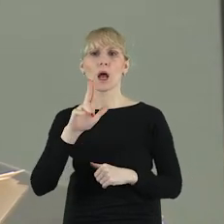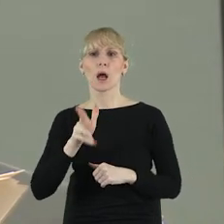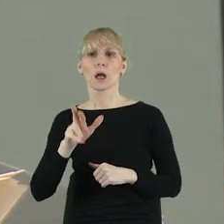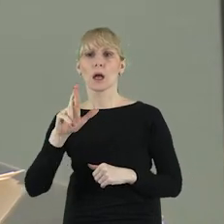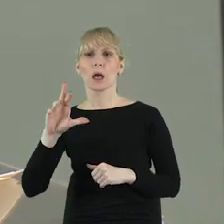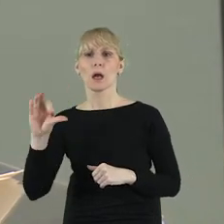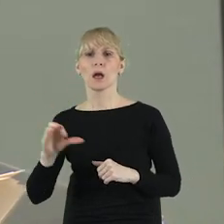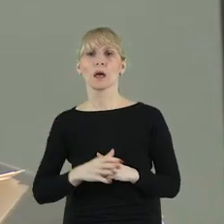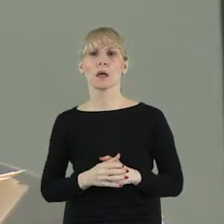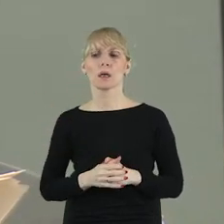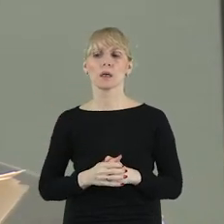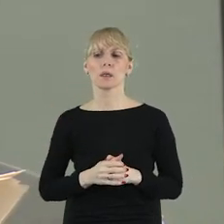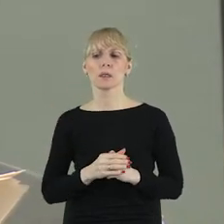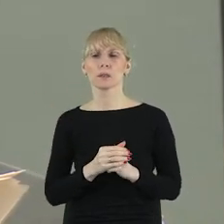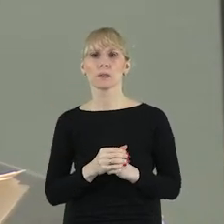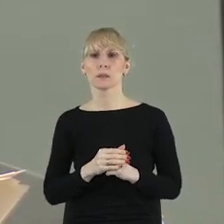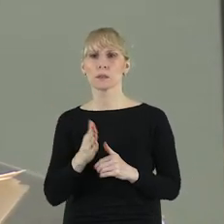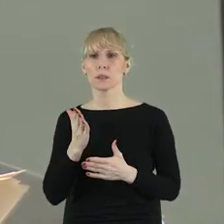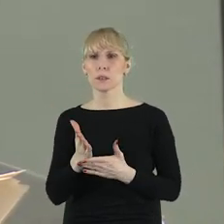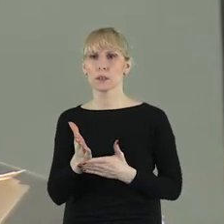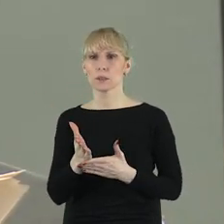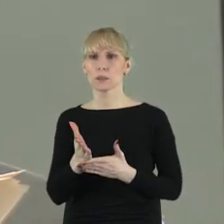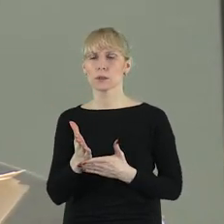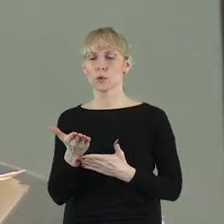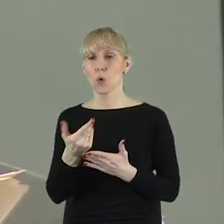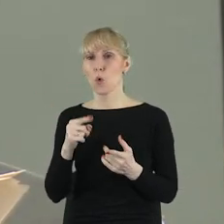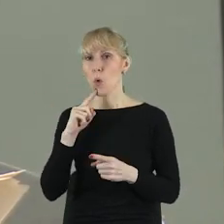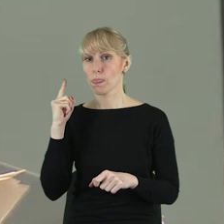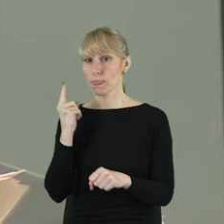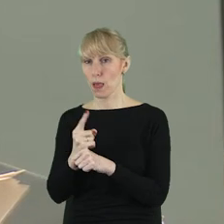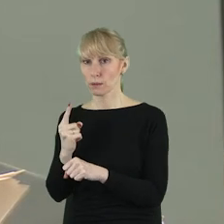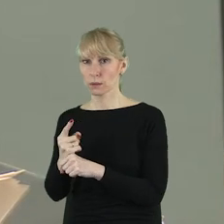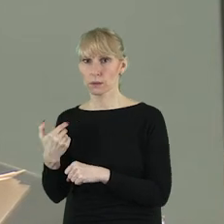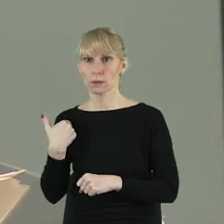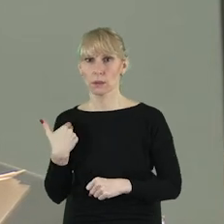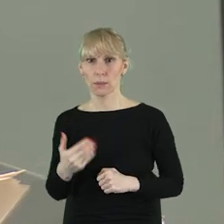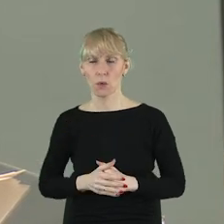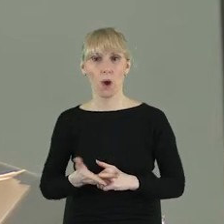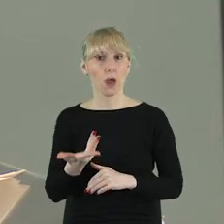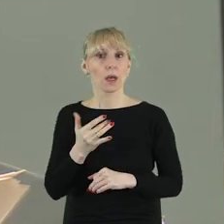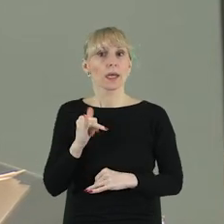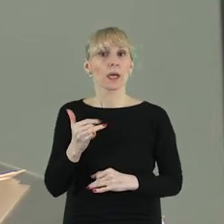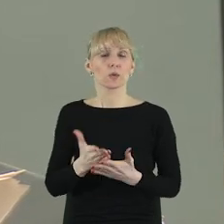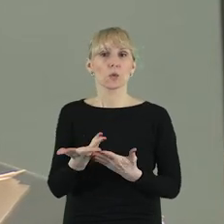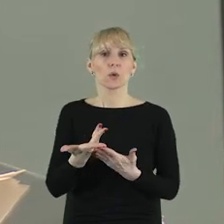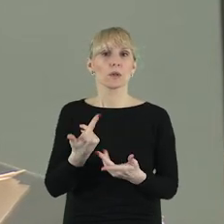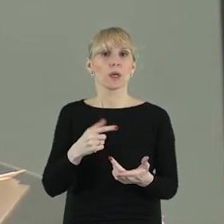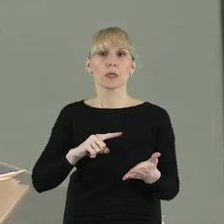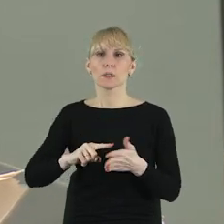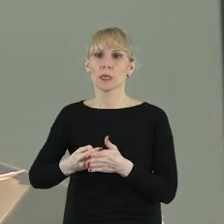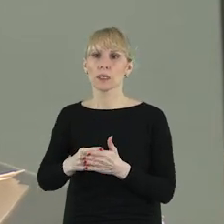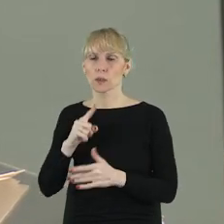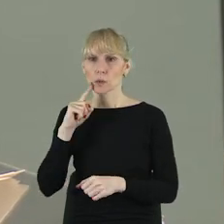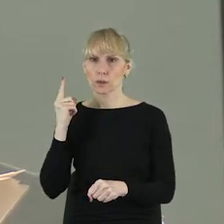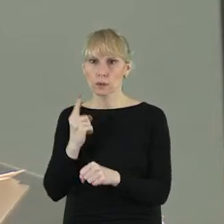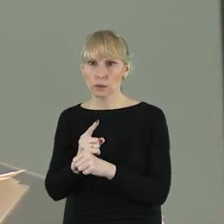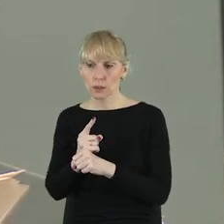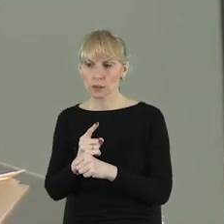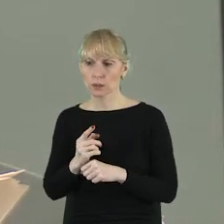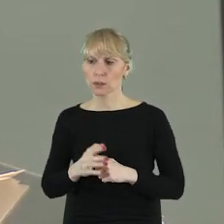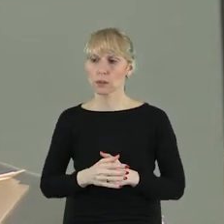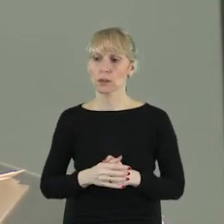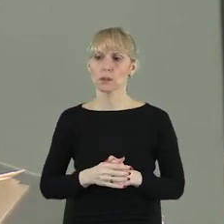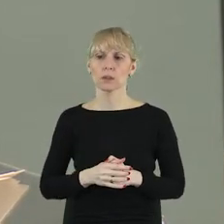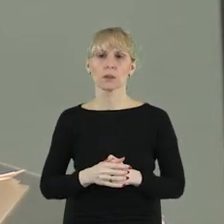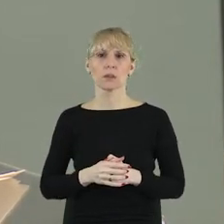KRS, mogła załączyć do wniosku załącznik obowiązkowy w postaci decyzji? W jaki sposób niezarejestrowana organizacja mogła wpisać do